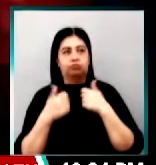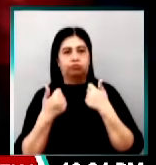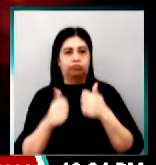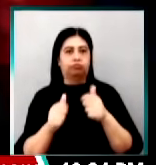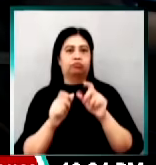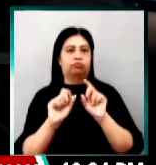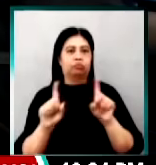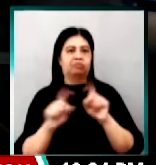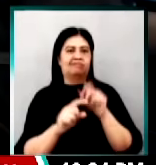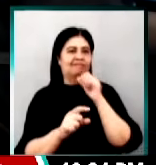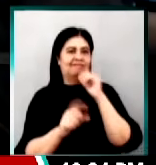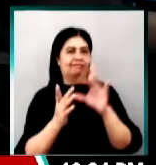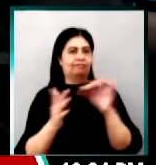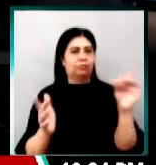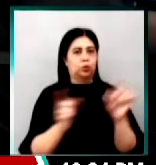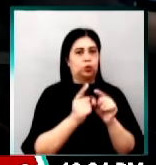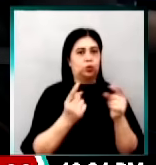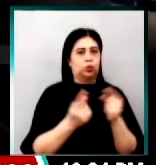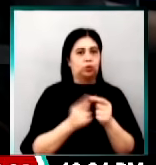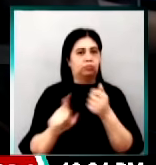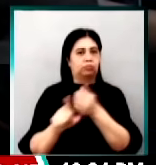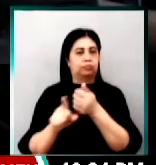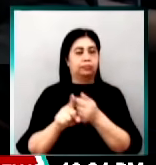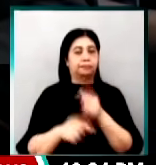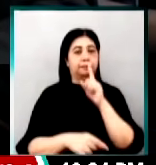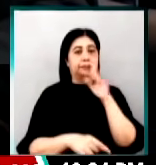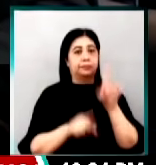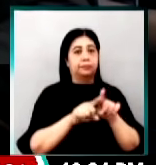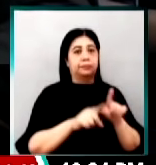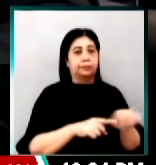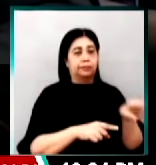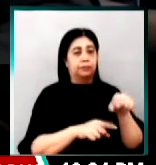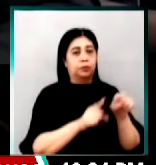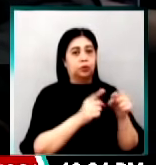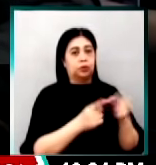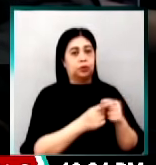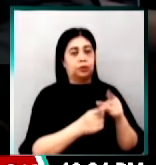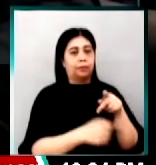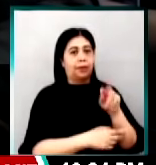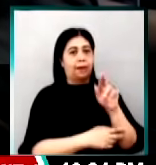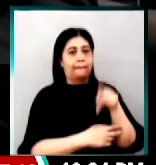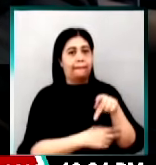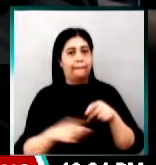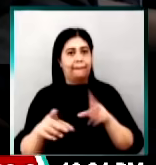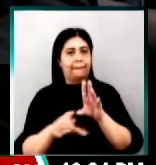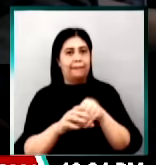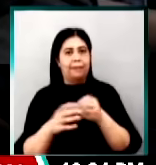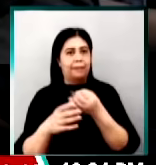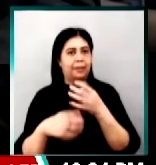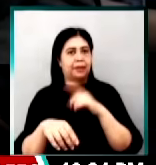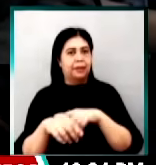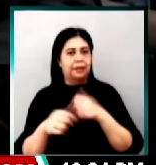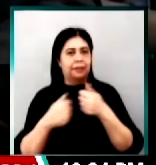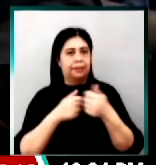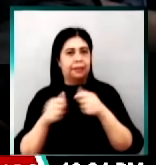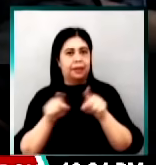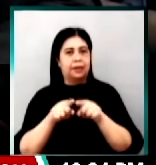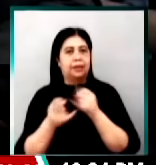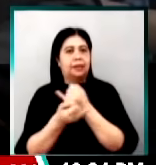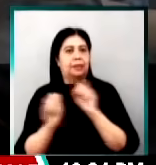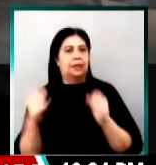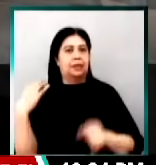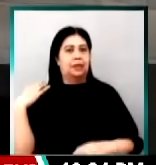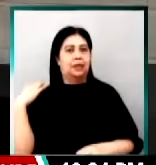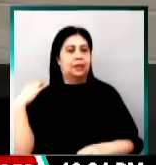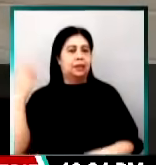ng kanilang grupo. Manunumpa na bilang miyembro ng Partido Reforma si Lacson na makailang beses na tumakbo bilang independent candidate sa mga nagdaang